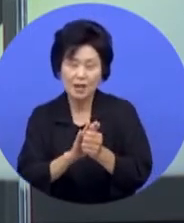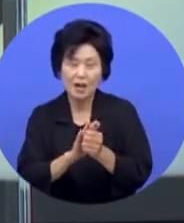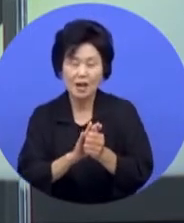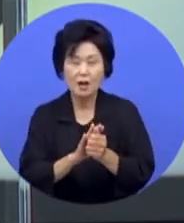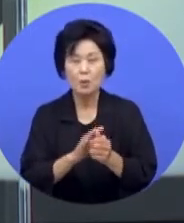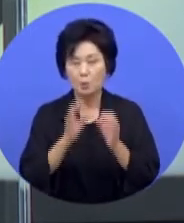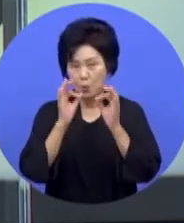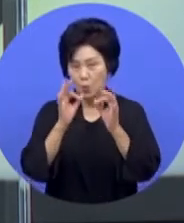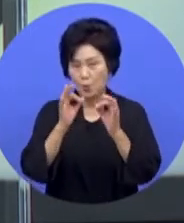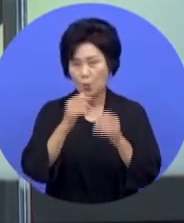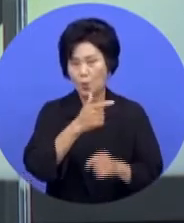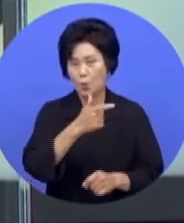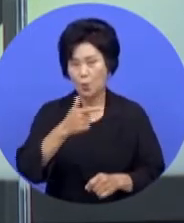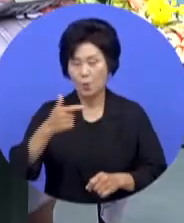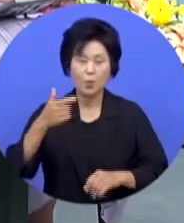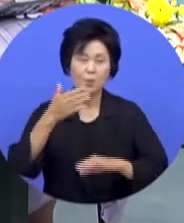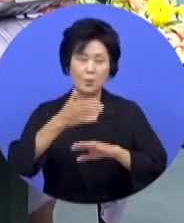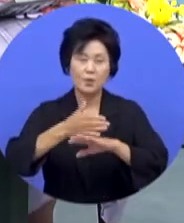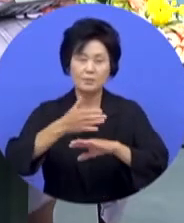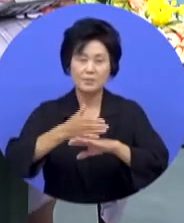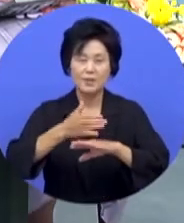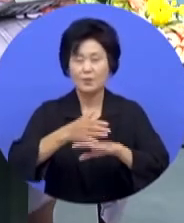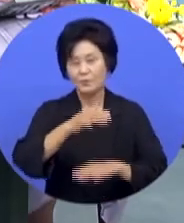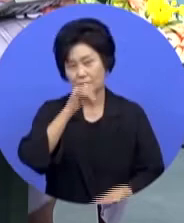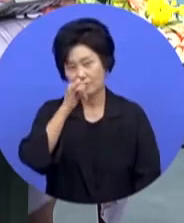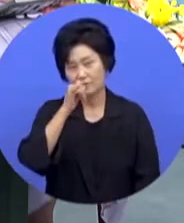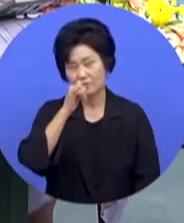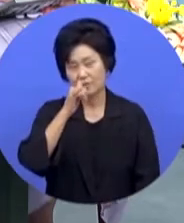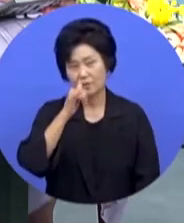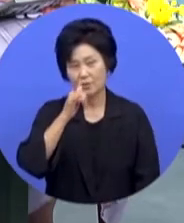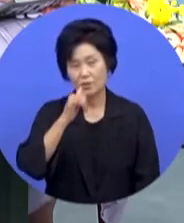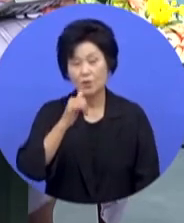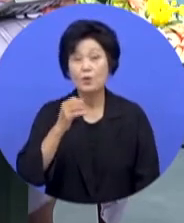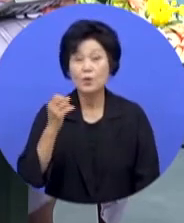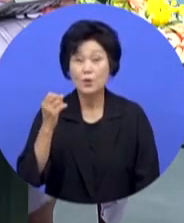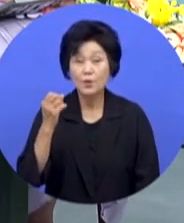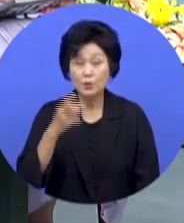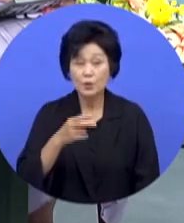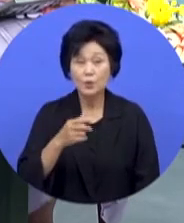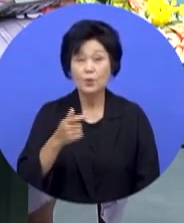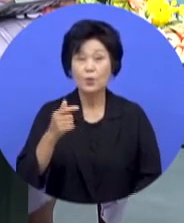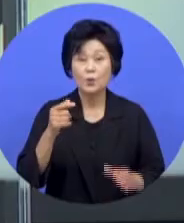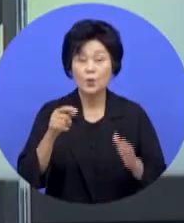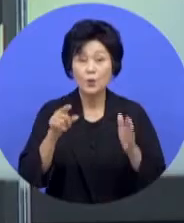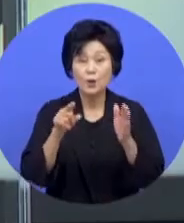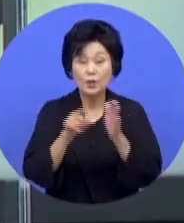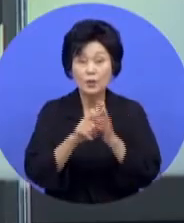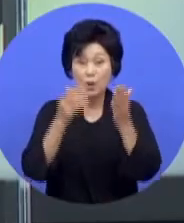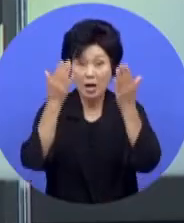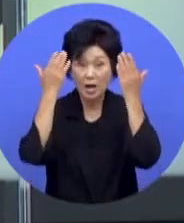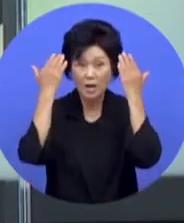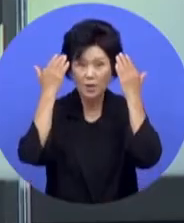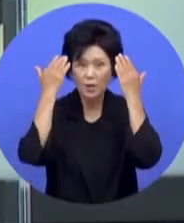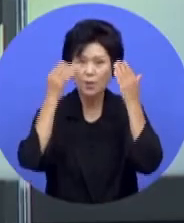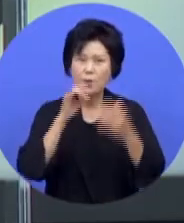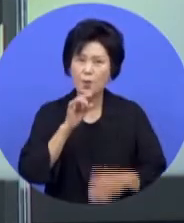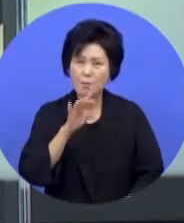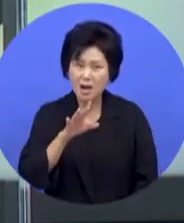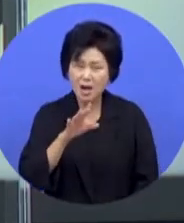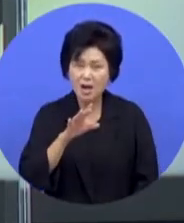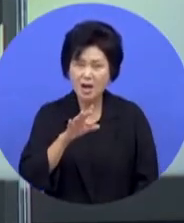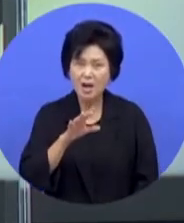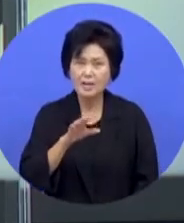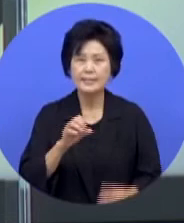너무 감사했고요. 저는 이 시대 앞에 우리 기독교 학교만이 정말